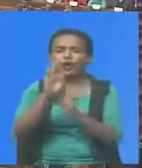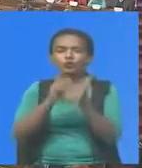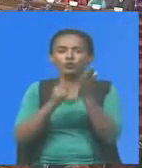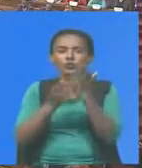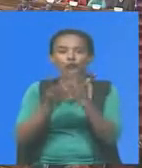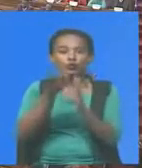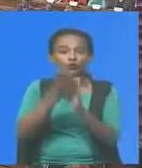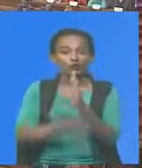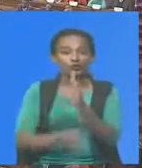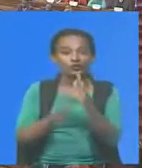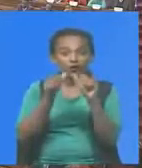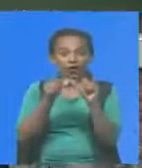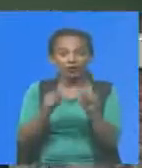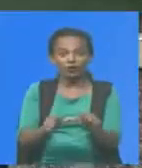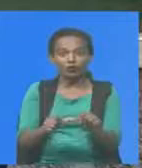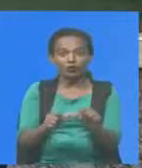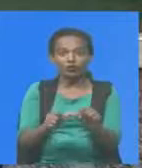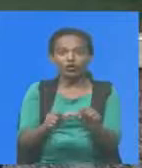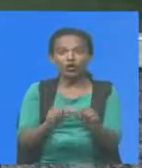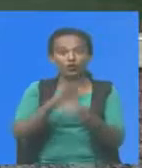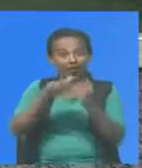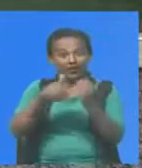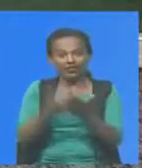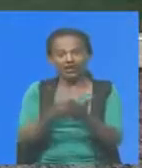ማስፈጸሚያ የሚውል በድምሩ